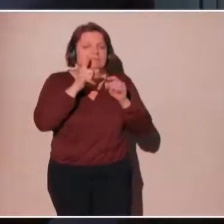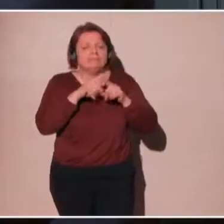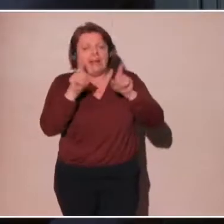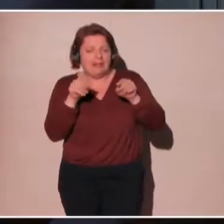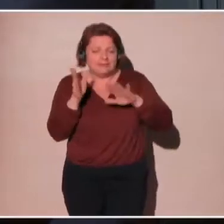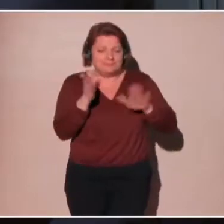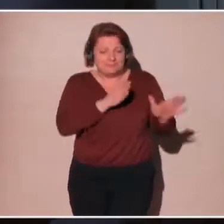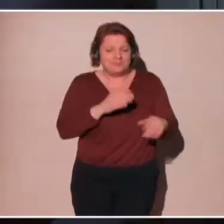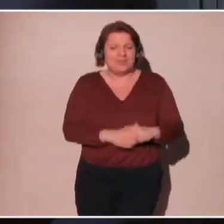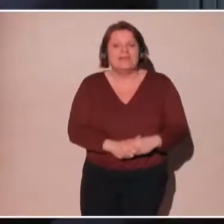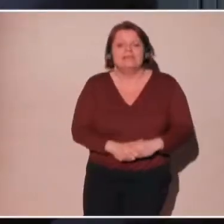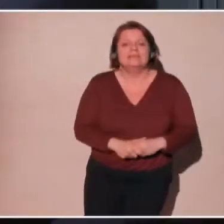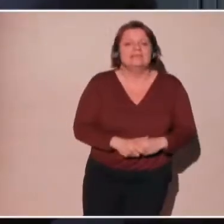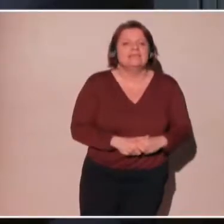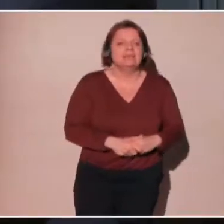aparté.